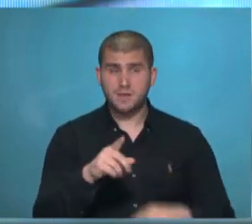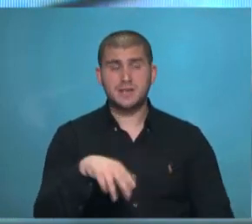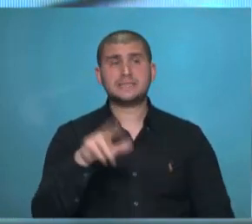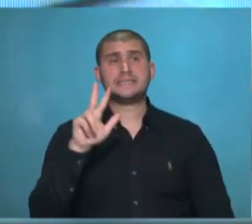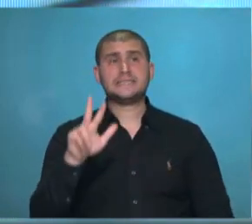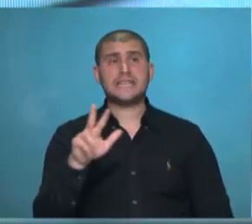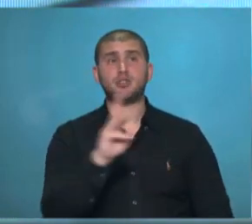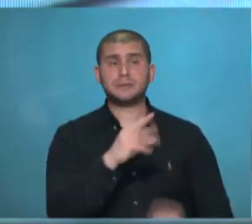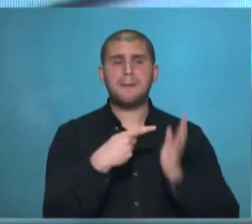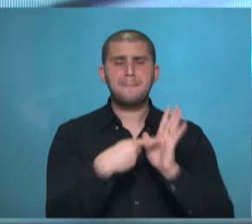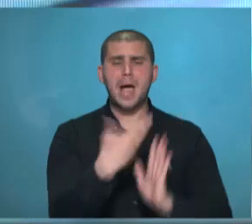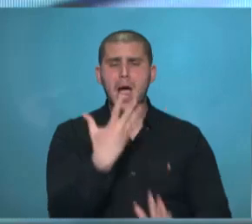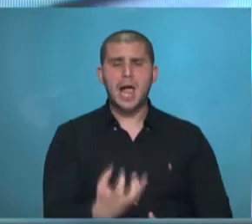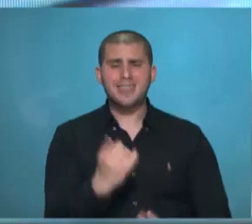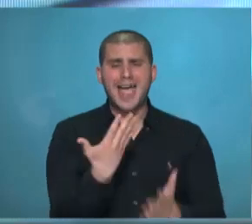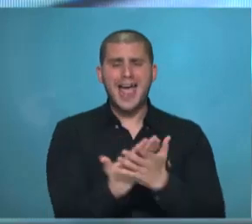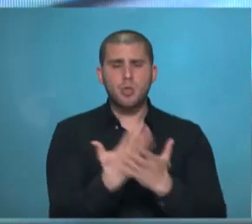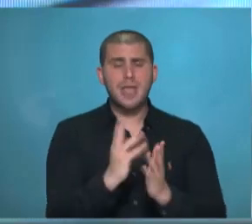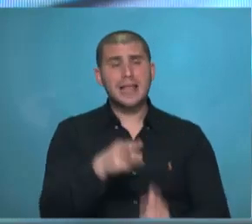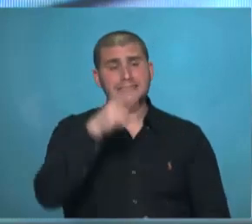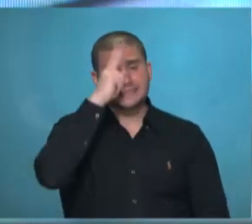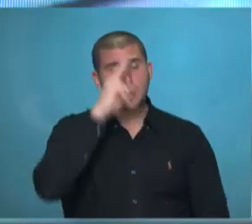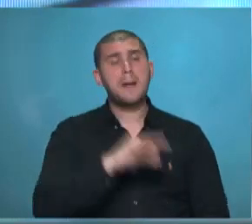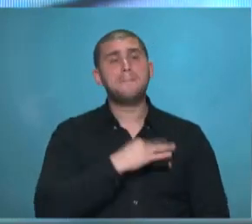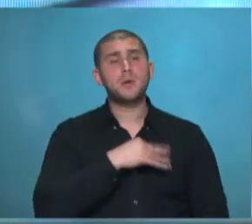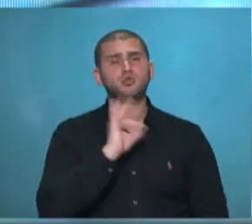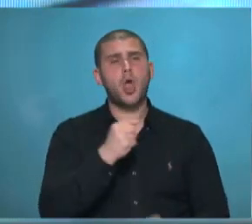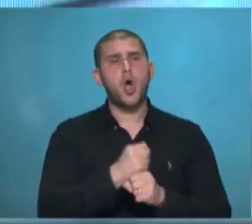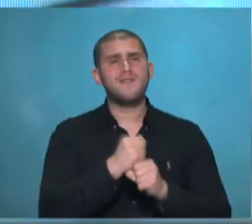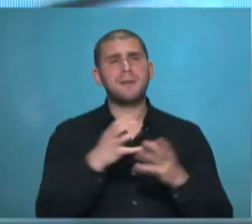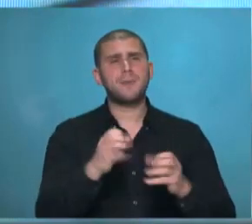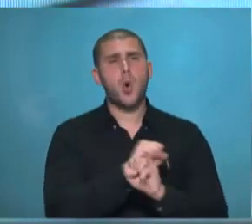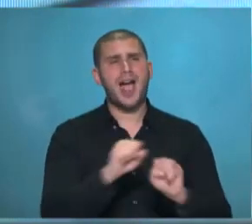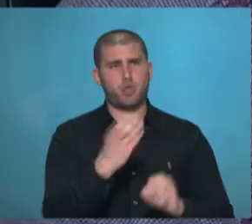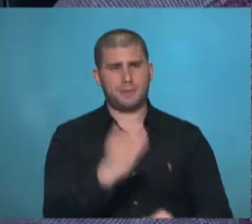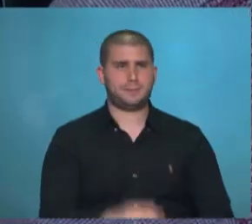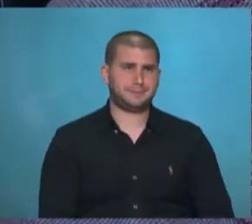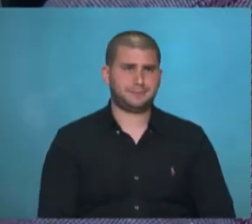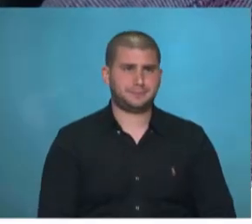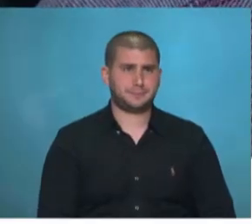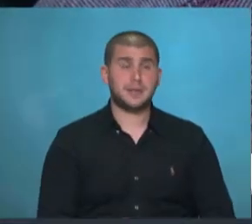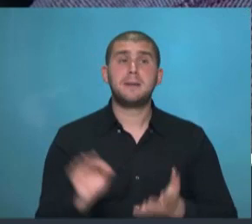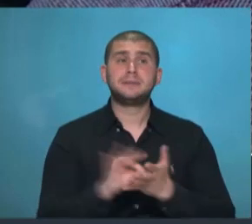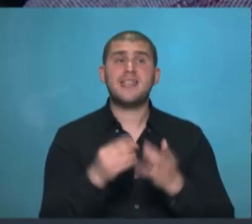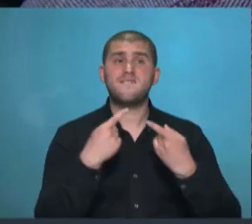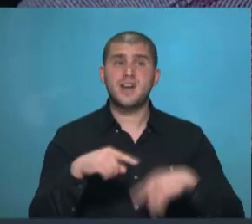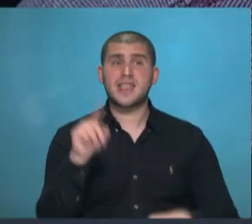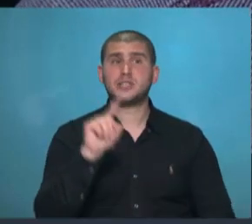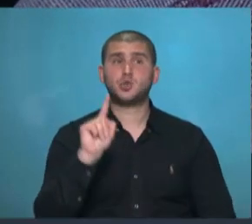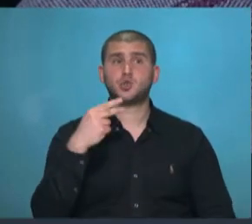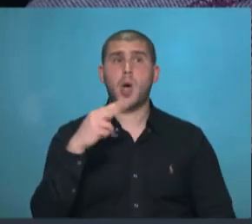את ההקלטה ובה עדות על סיכון בריאותם של עובדים בכור. הנה הכתבה. משרדי ועדת זוהר